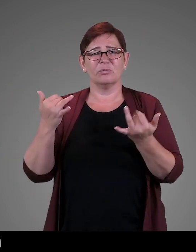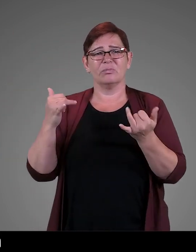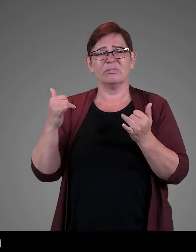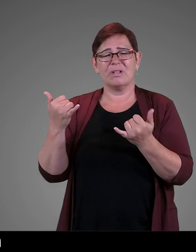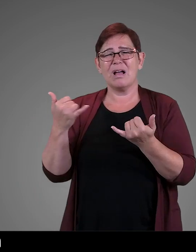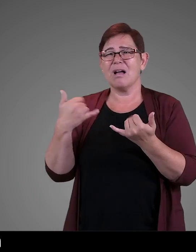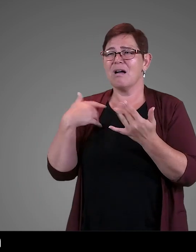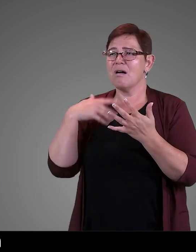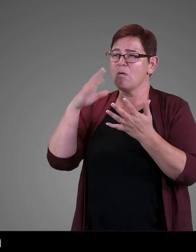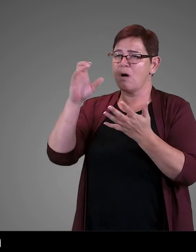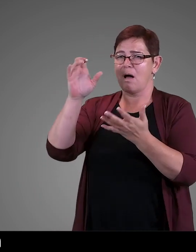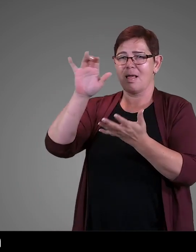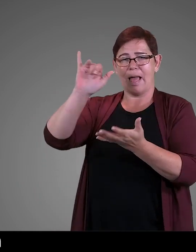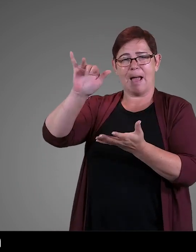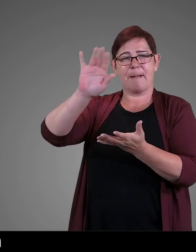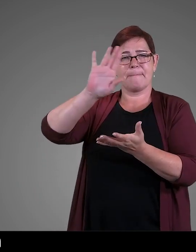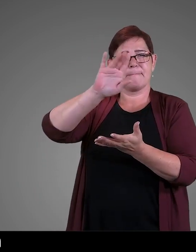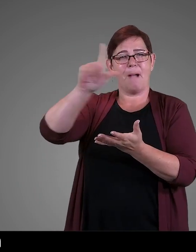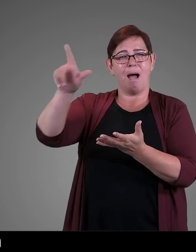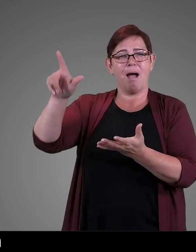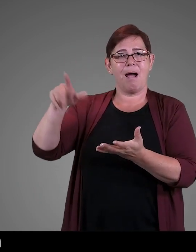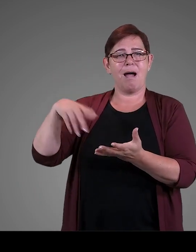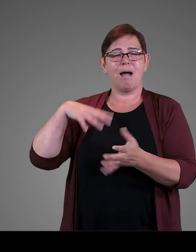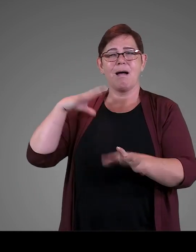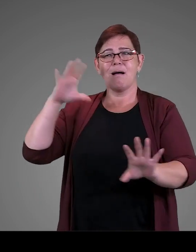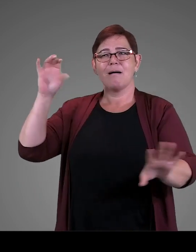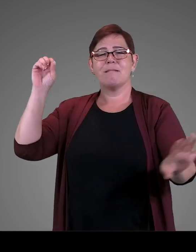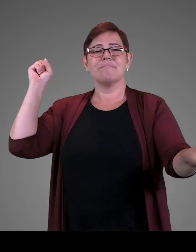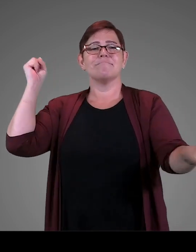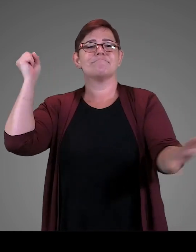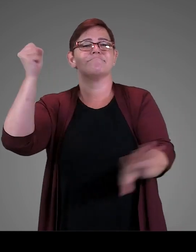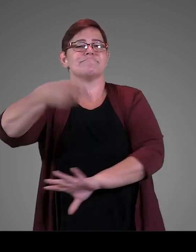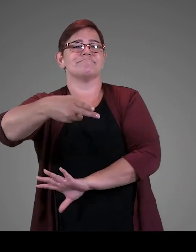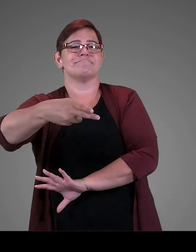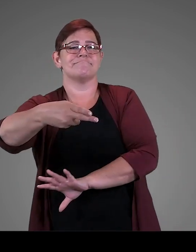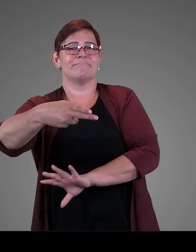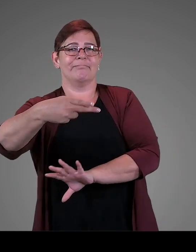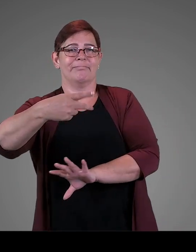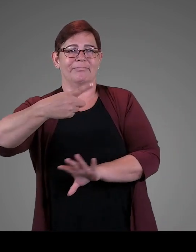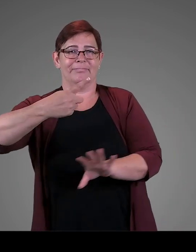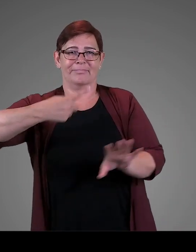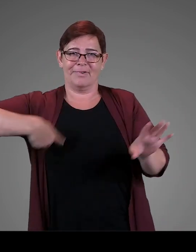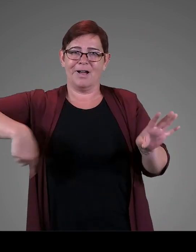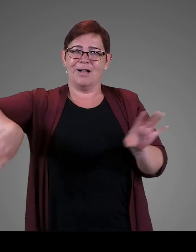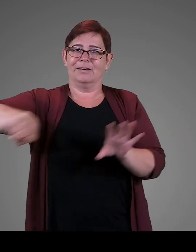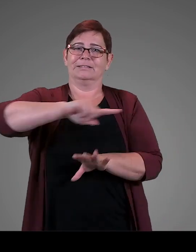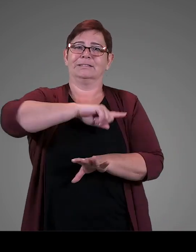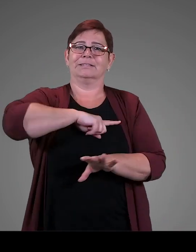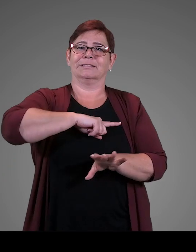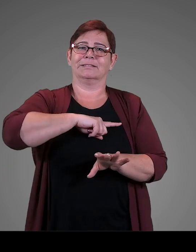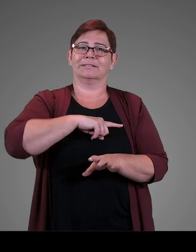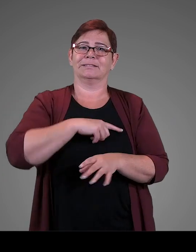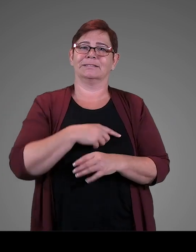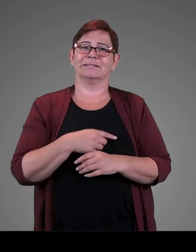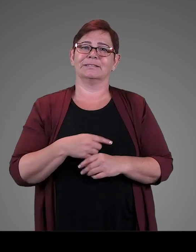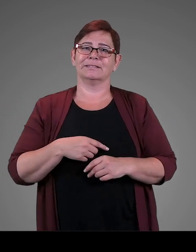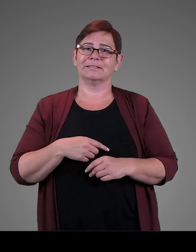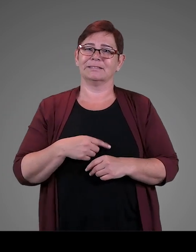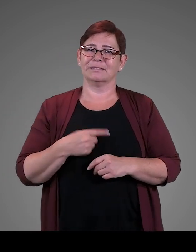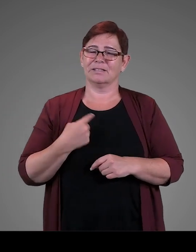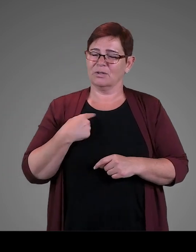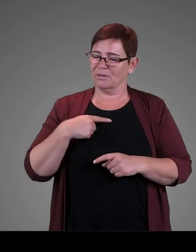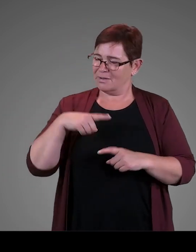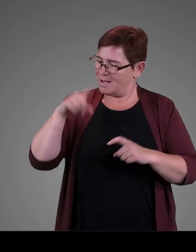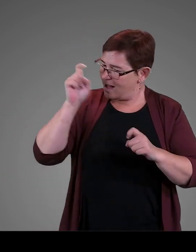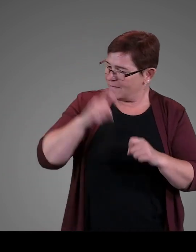pas que l'éducation n'est pas pour tout le monde. Donc, je veux lancer la même balle à nous, qu'on va lutter pour